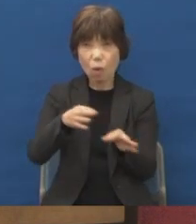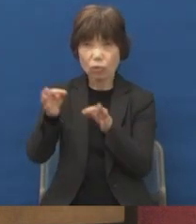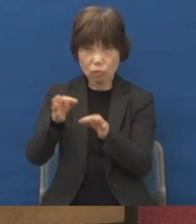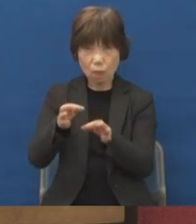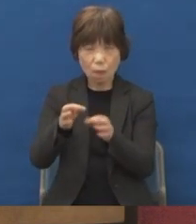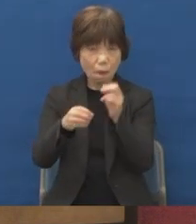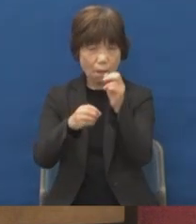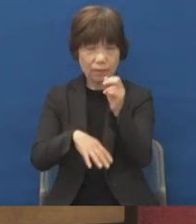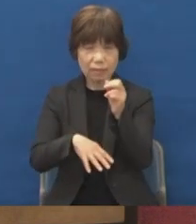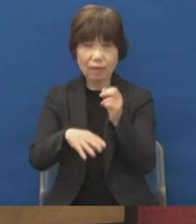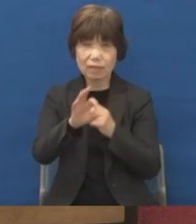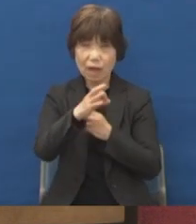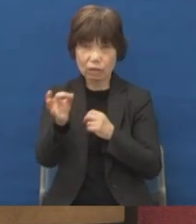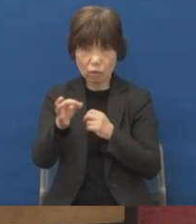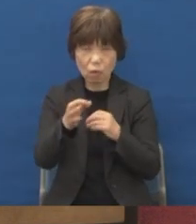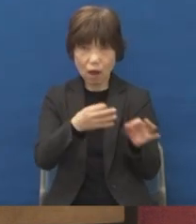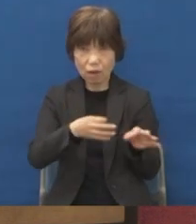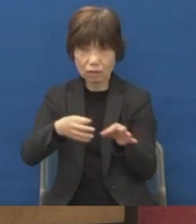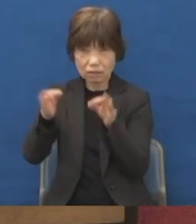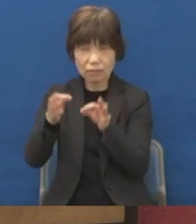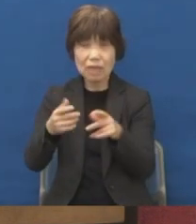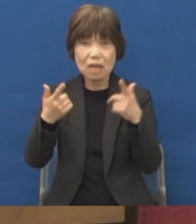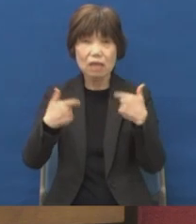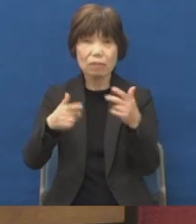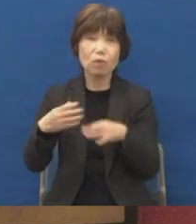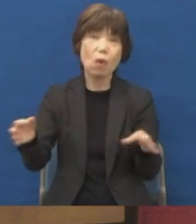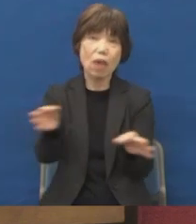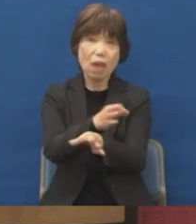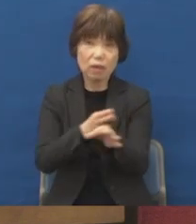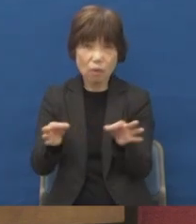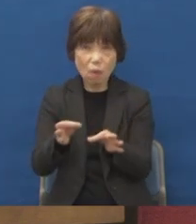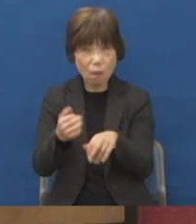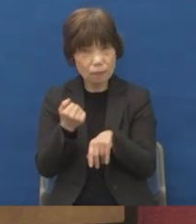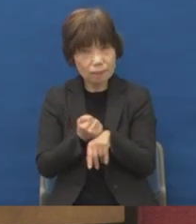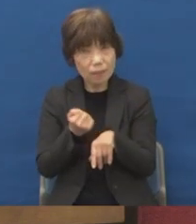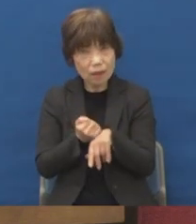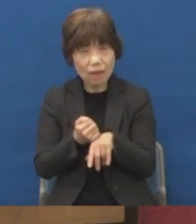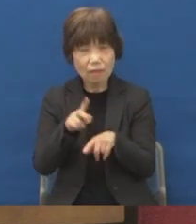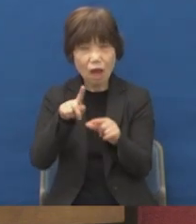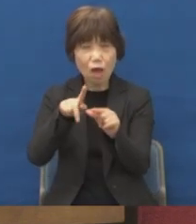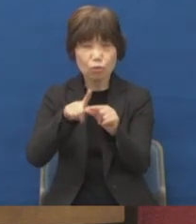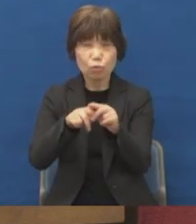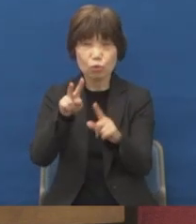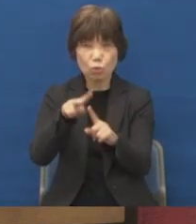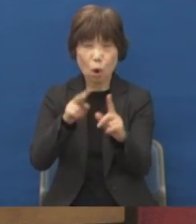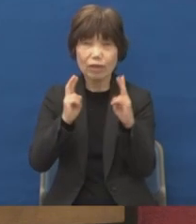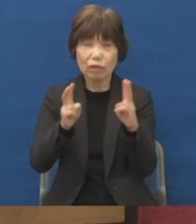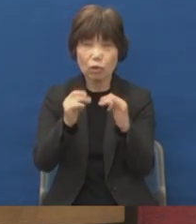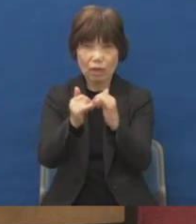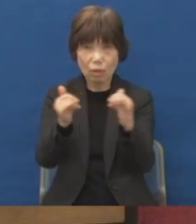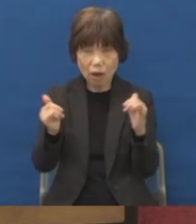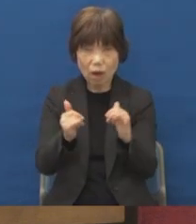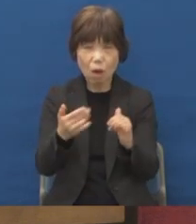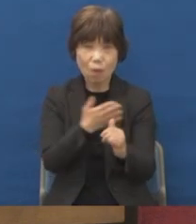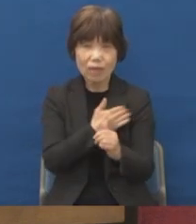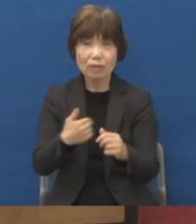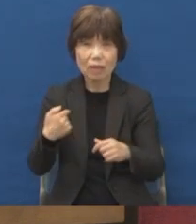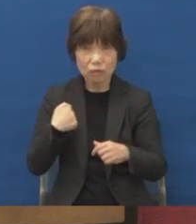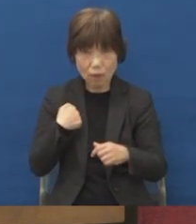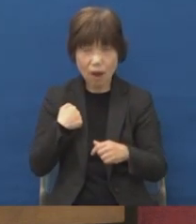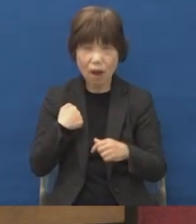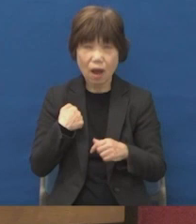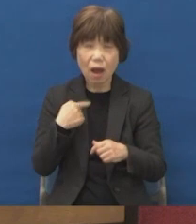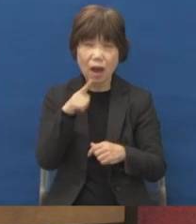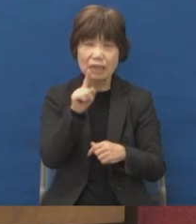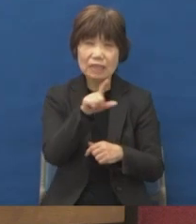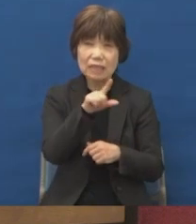が日々の営業を直撃している中小業者の皆さんからは、私たちは1円